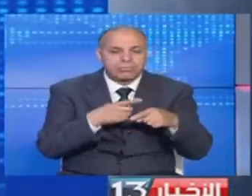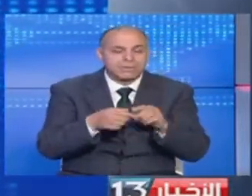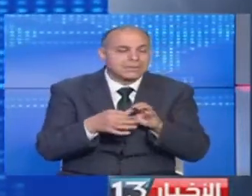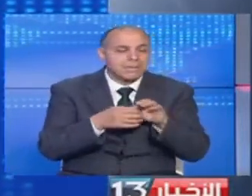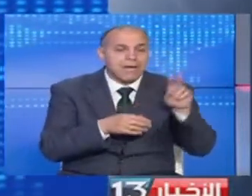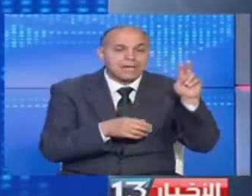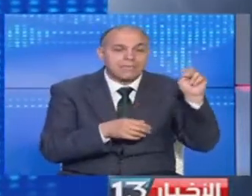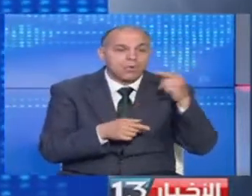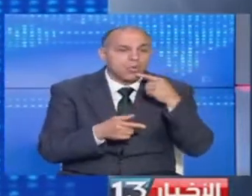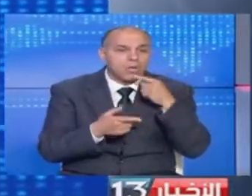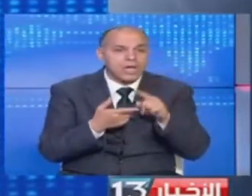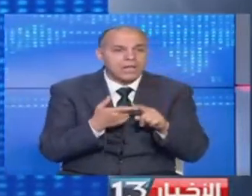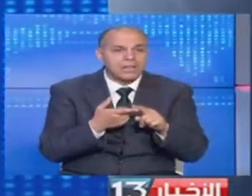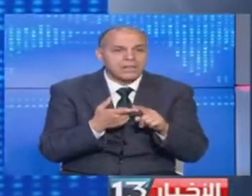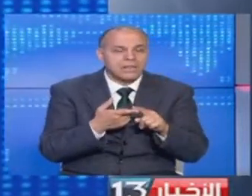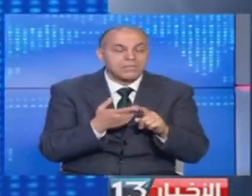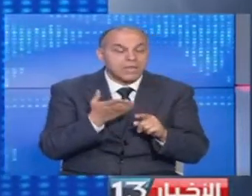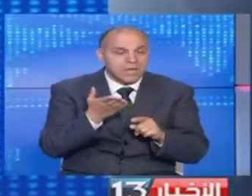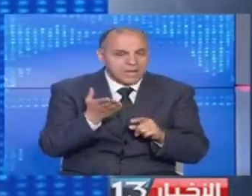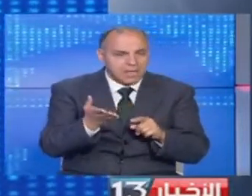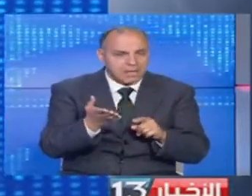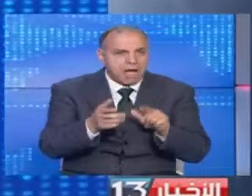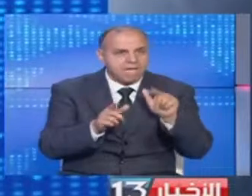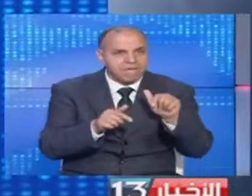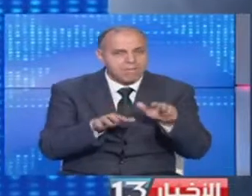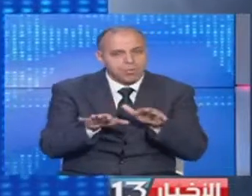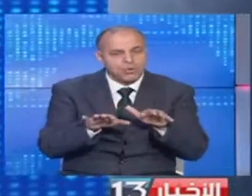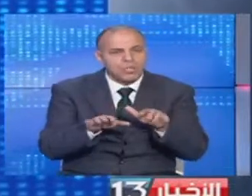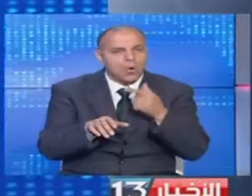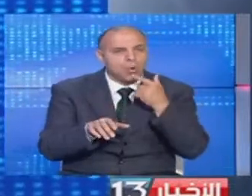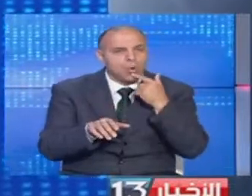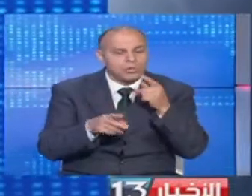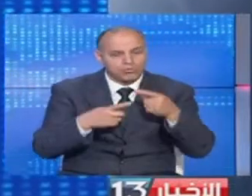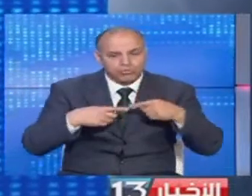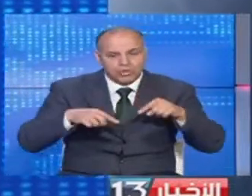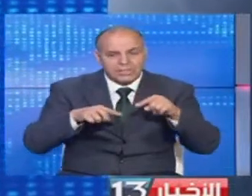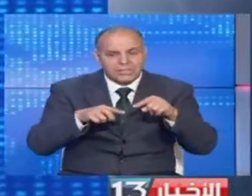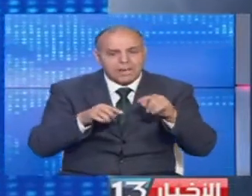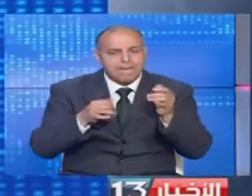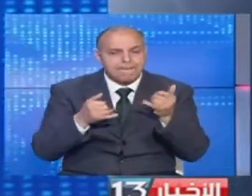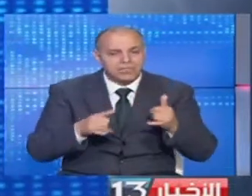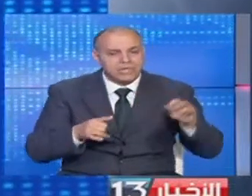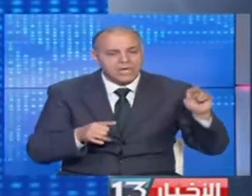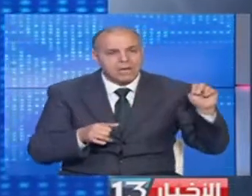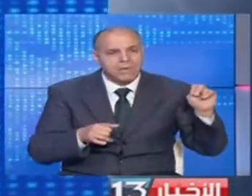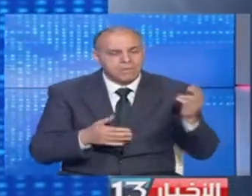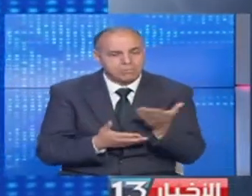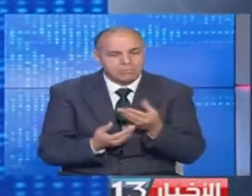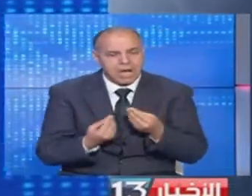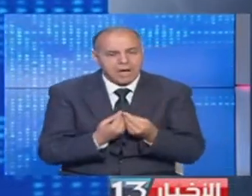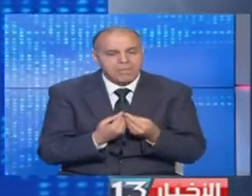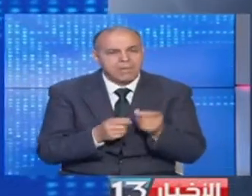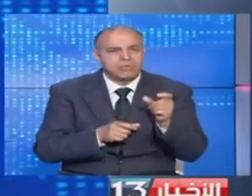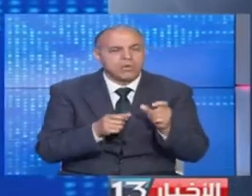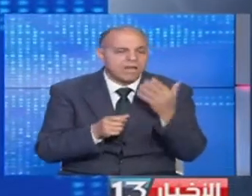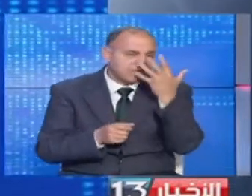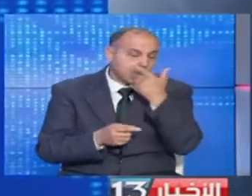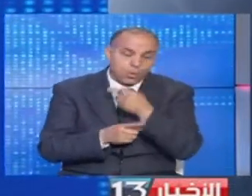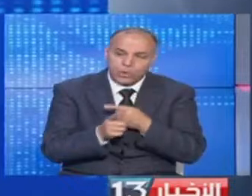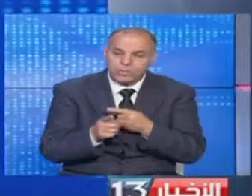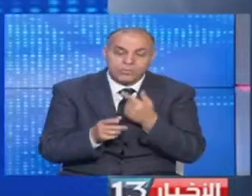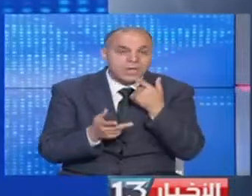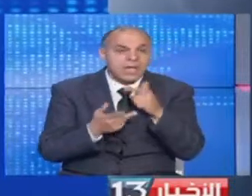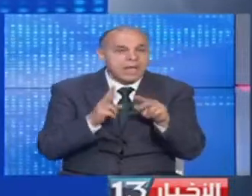الامم المتحده السفير الطهر السني وجود مساعي ليبيه لحق جلسه بمجلس الامن بالتنسيق مع المجموعه الافريقيه